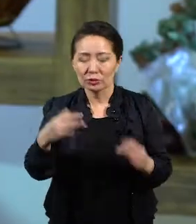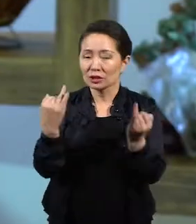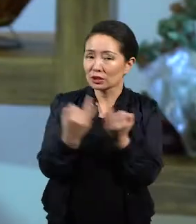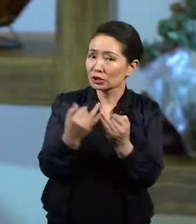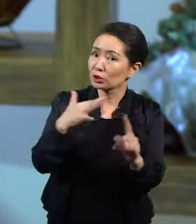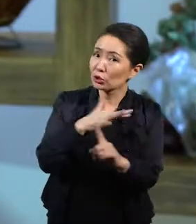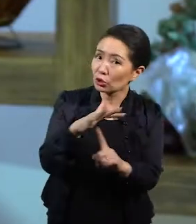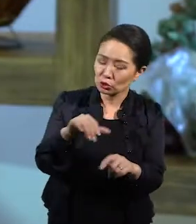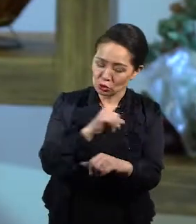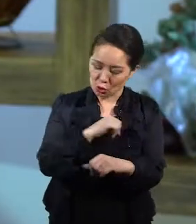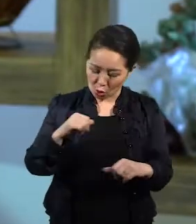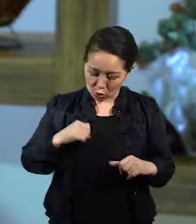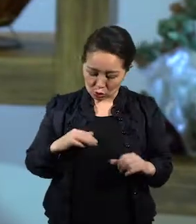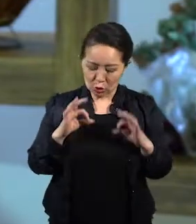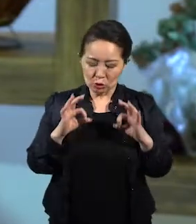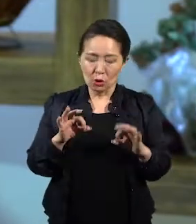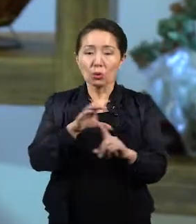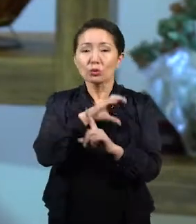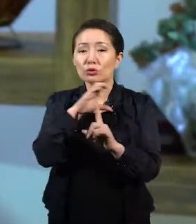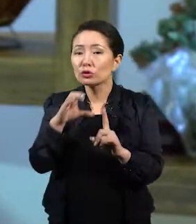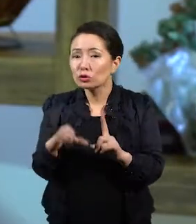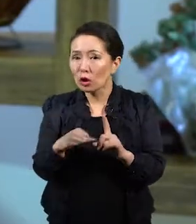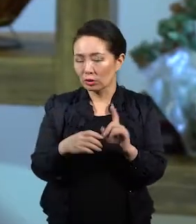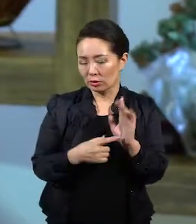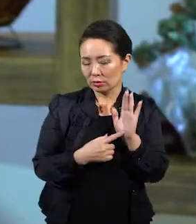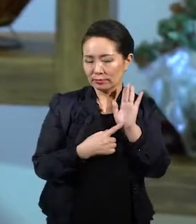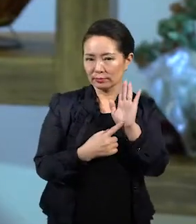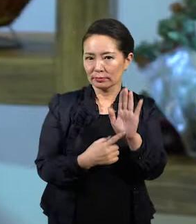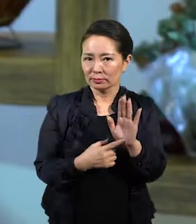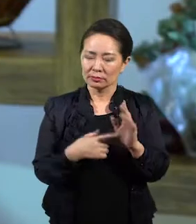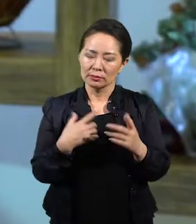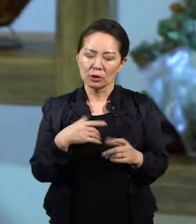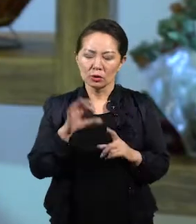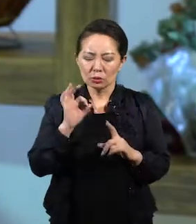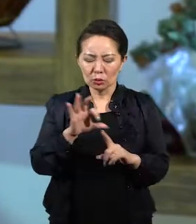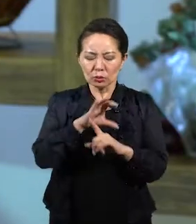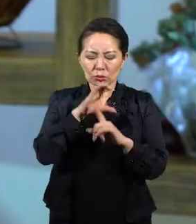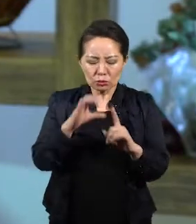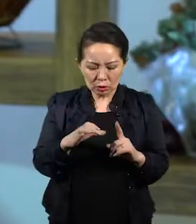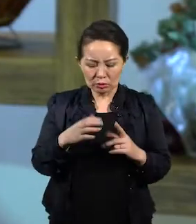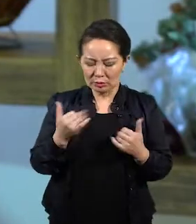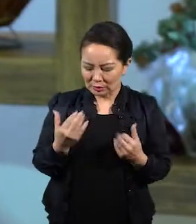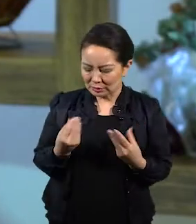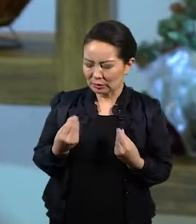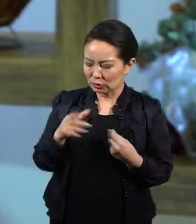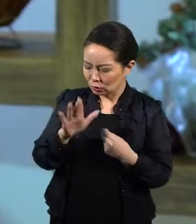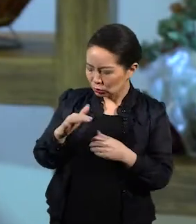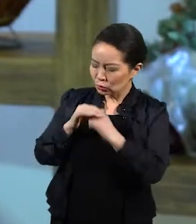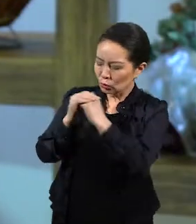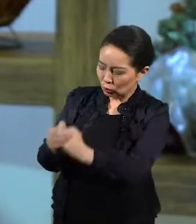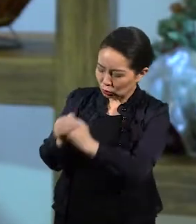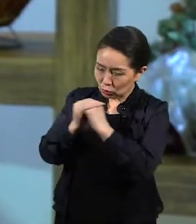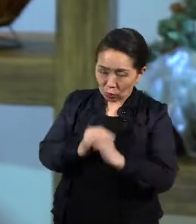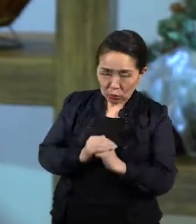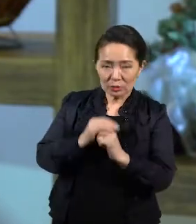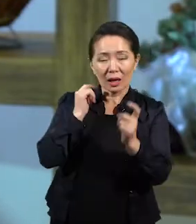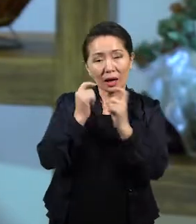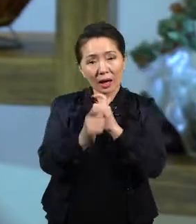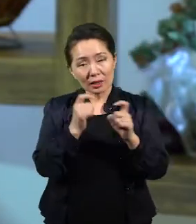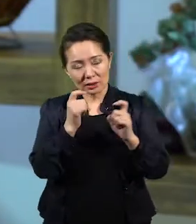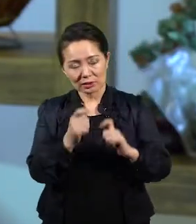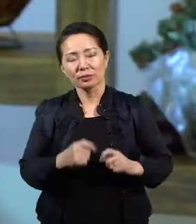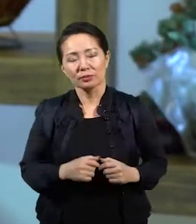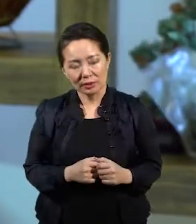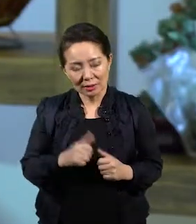орчинд өөрийгөө хэрхэн соёлтой зөв боловсон авч явах уу, үүнийхээ айдлаар хэрхэн бусдад ч гэсэндээ хүндэтгэлтэй хандаж харилцах уу гэдэг